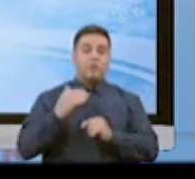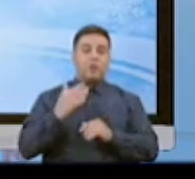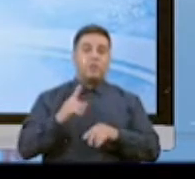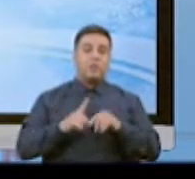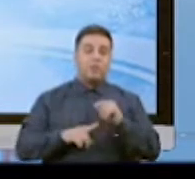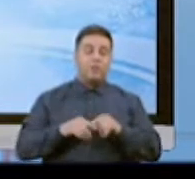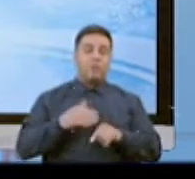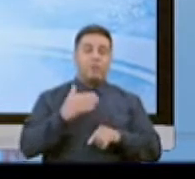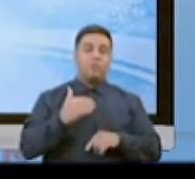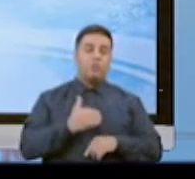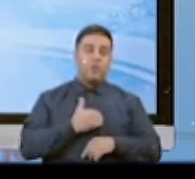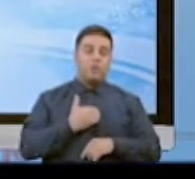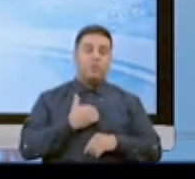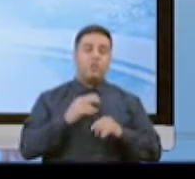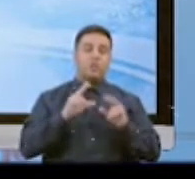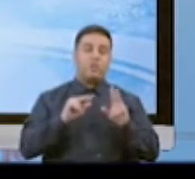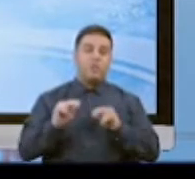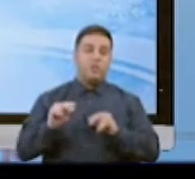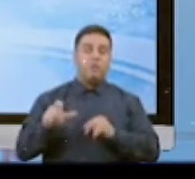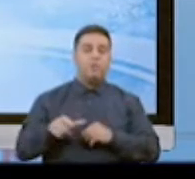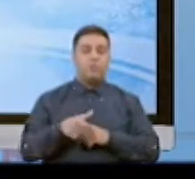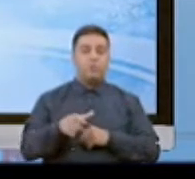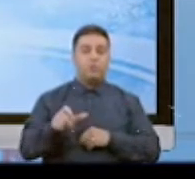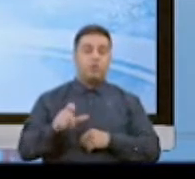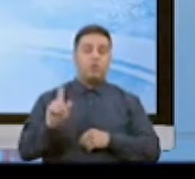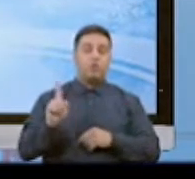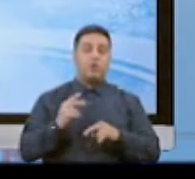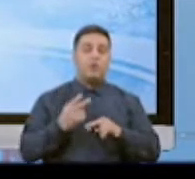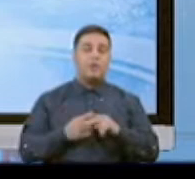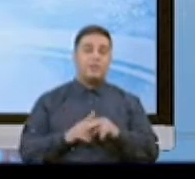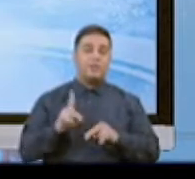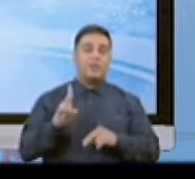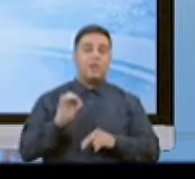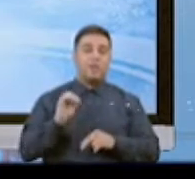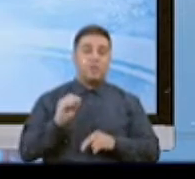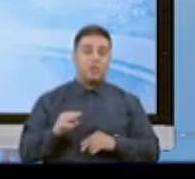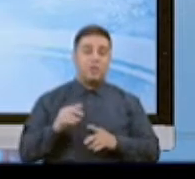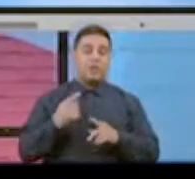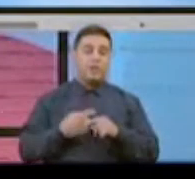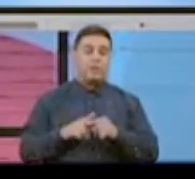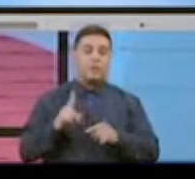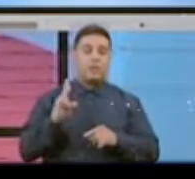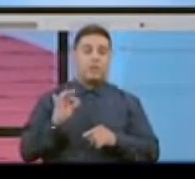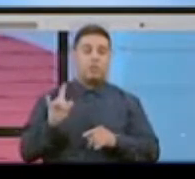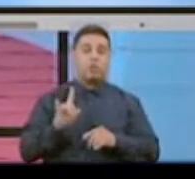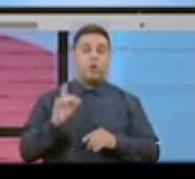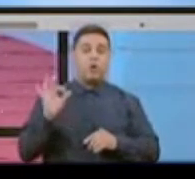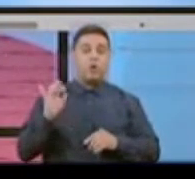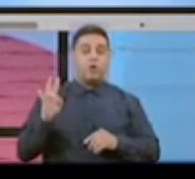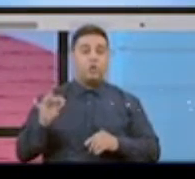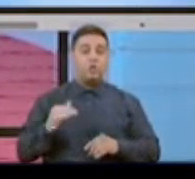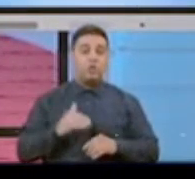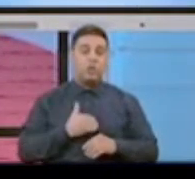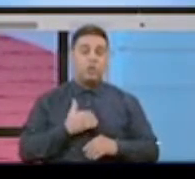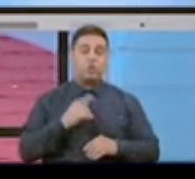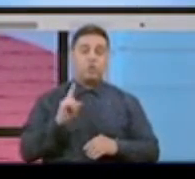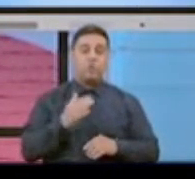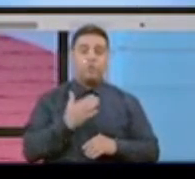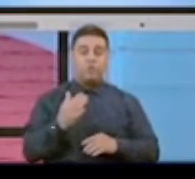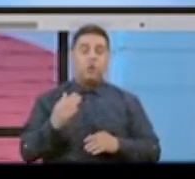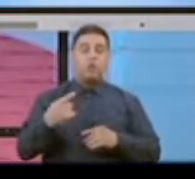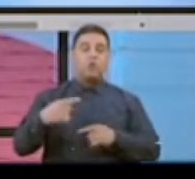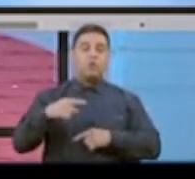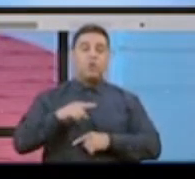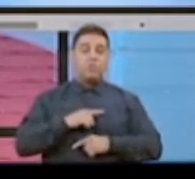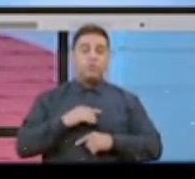родные вам желают счастливого пути. Что же это значит? Это значит, что они желают, чтобы вы